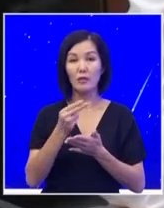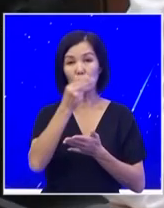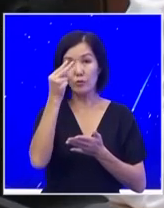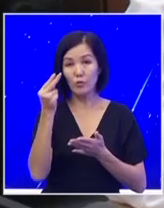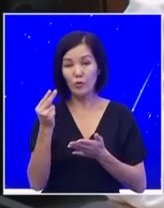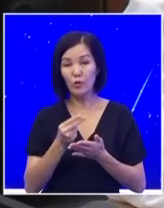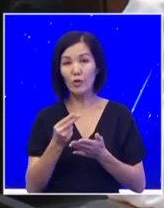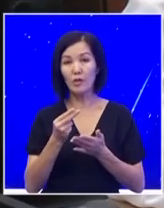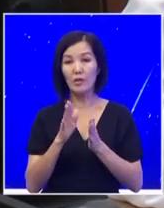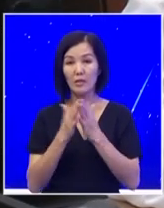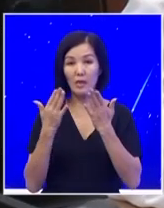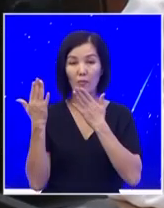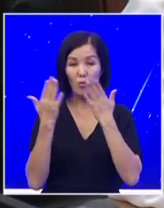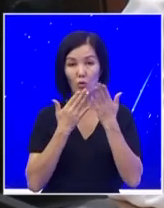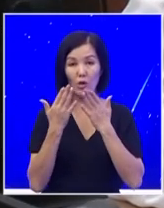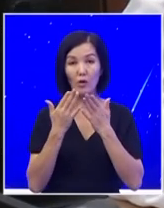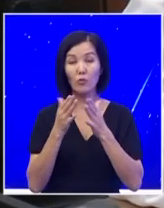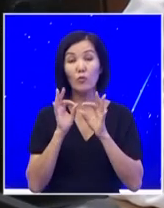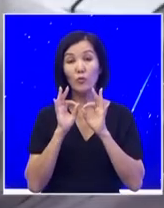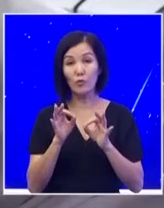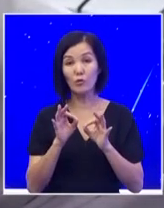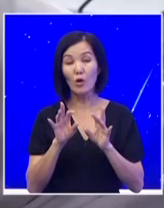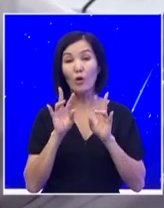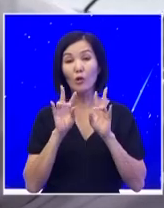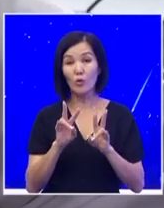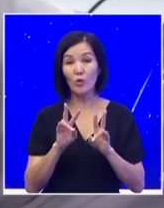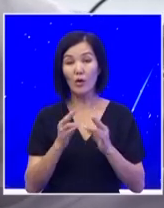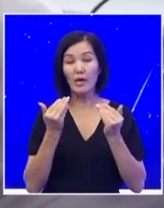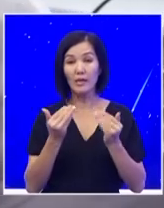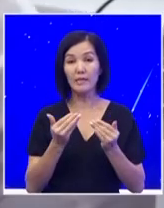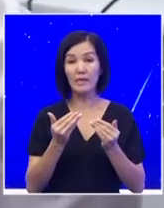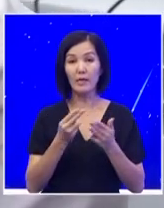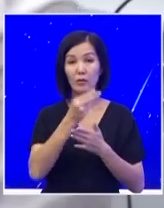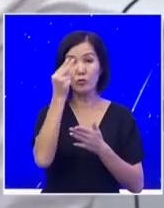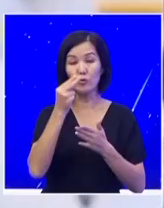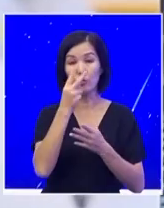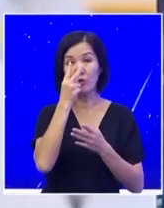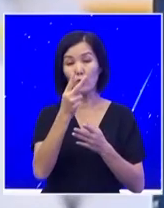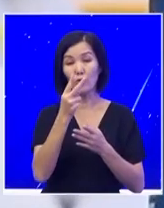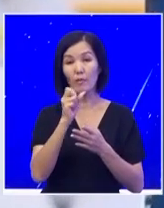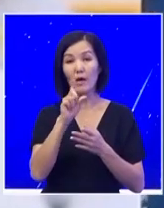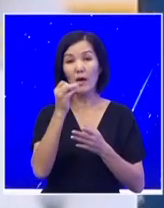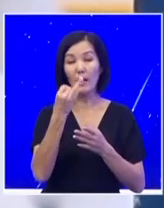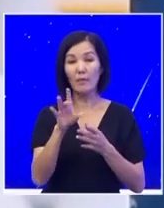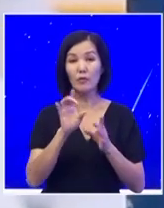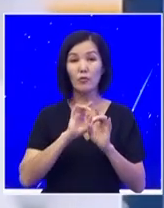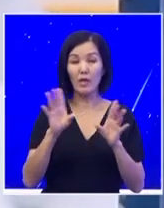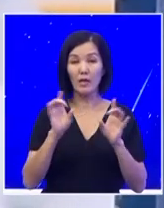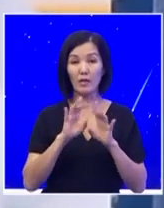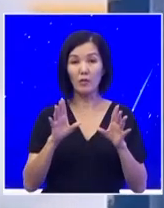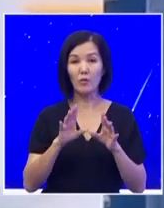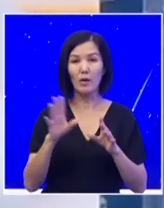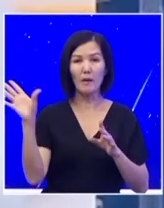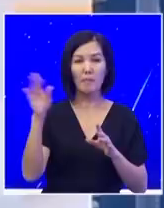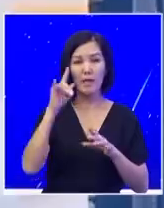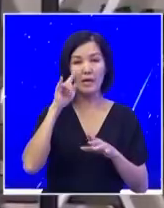терең сіңіріп, кітаптан оқығанға ештеңе жетпейді. Десе де біртуар суреткердің ұлы Абай жайлы айтулы еңбегін күллі